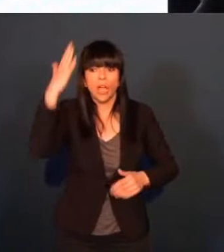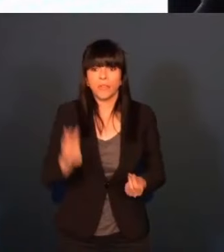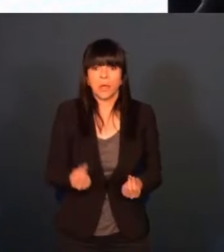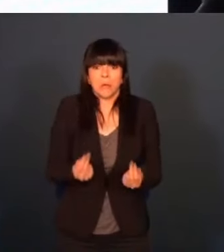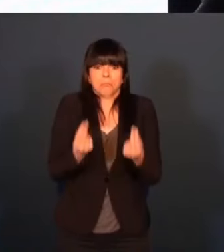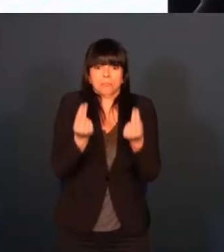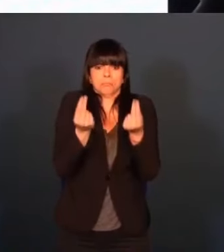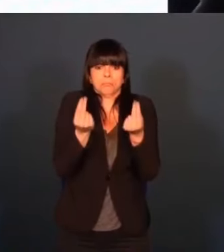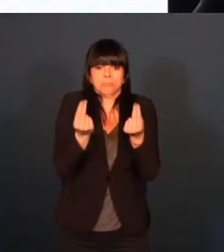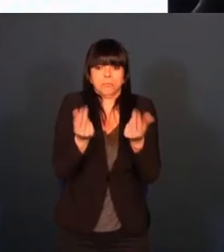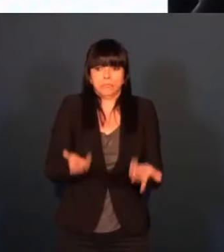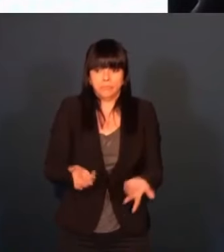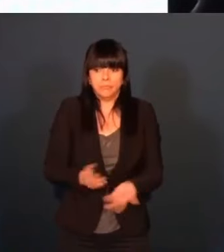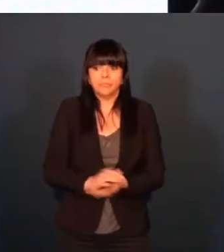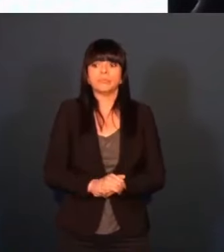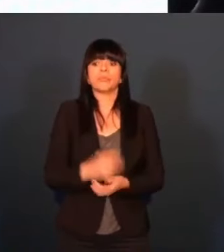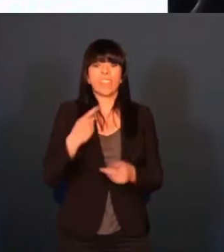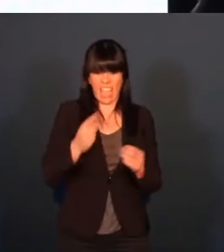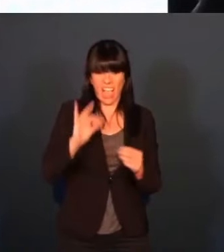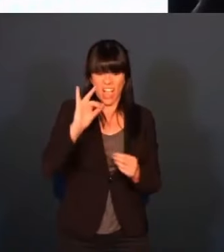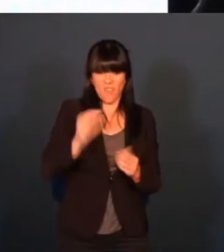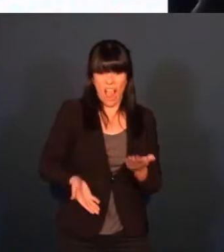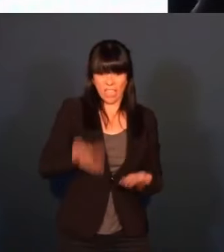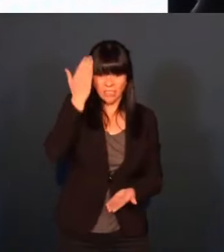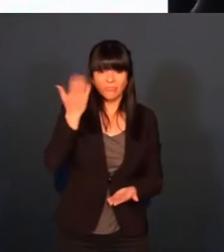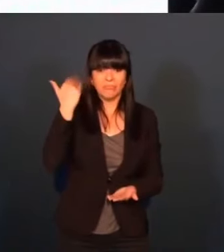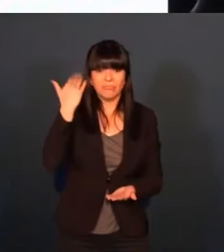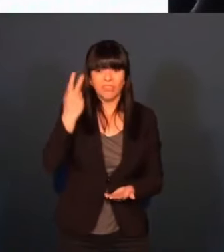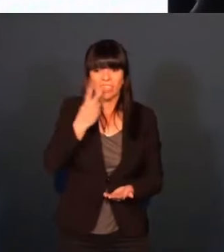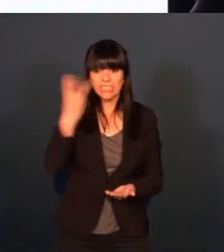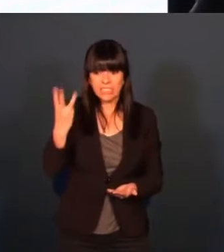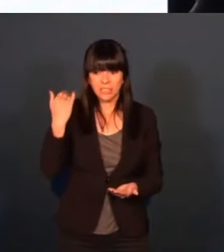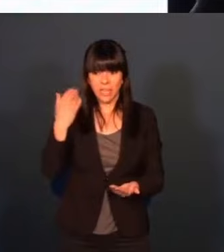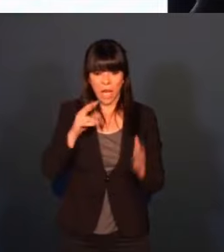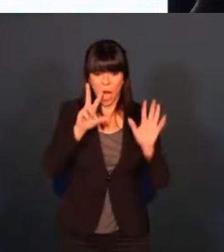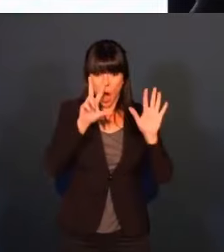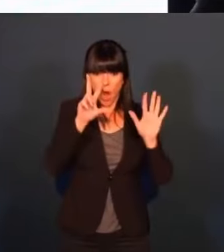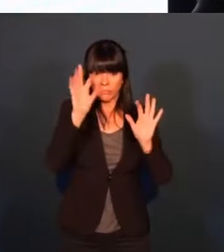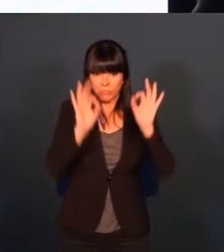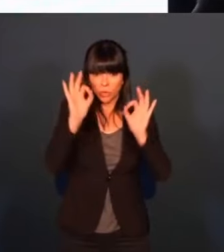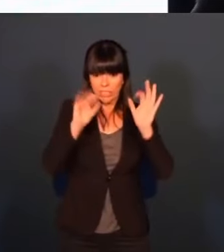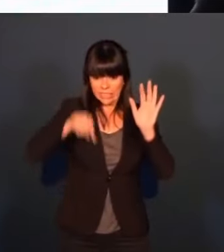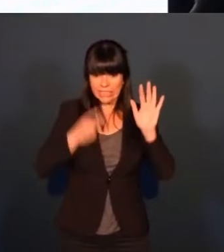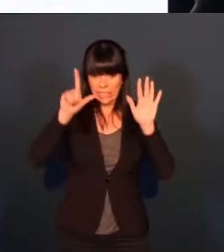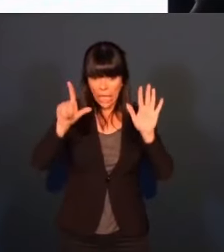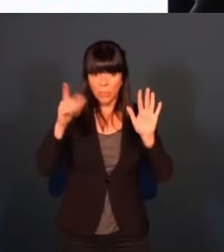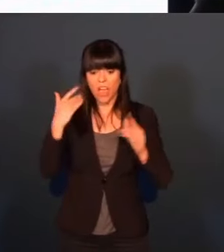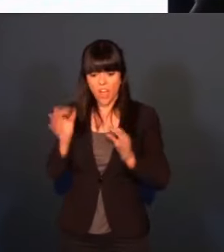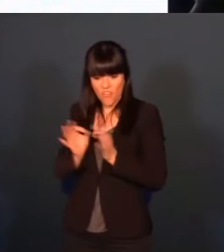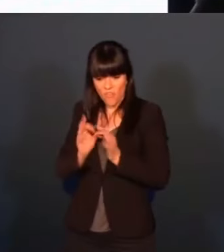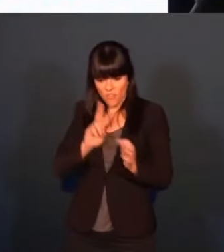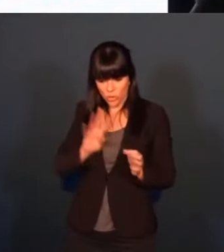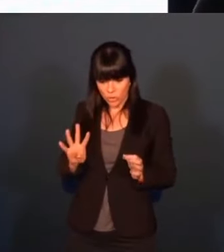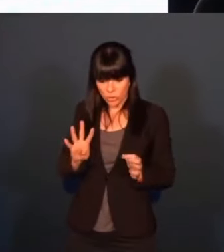Инфлацията спадна близо 3 пъти. През юни 2023 година беше 8,7%, през февруари 2024